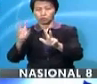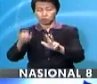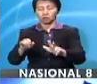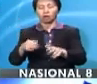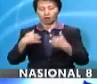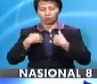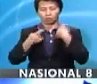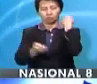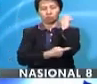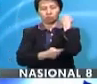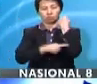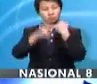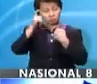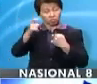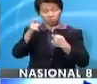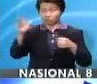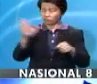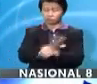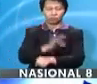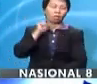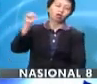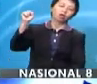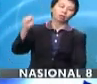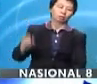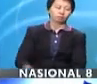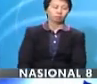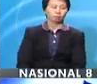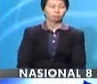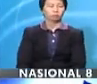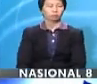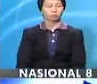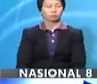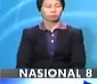yang membawa hukuman mati mandatori.